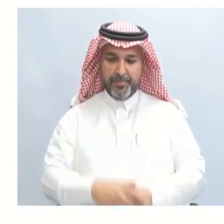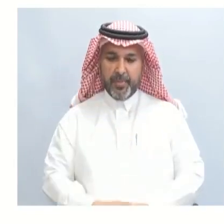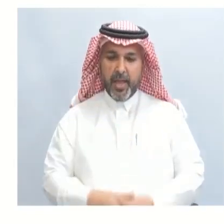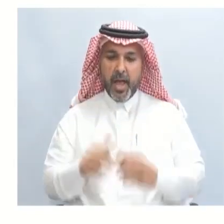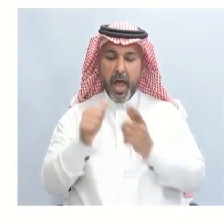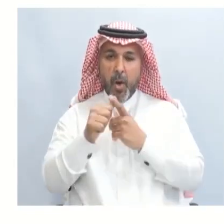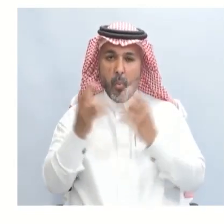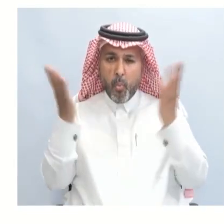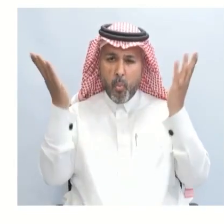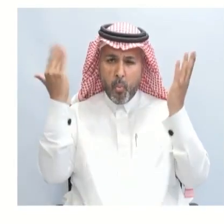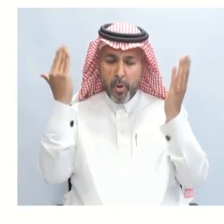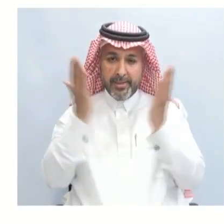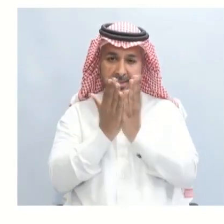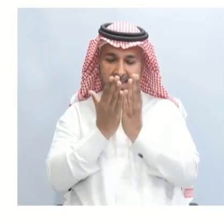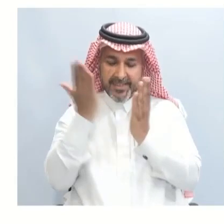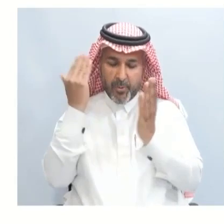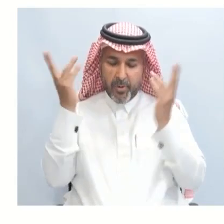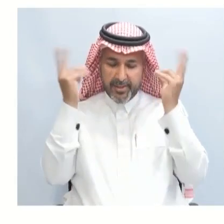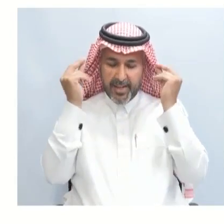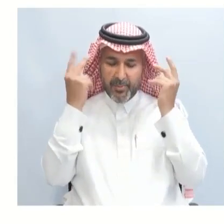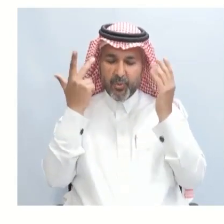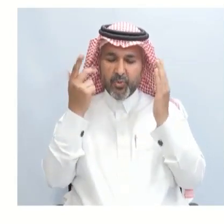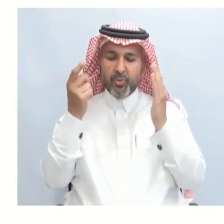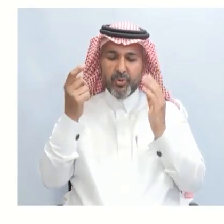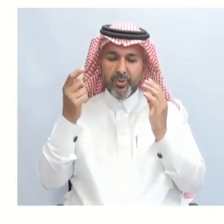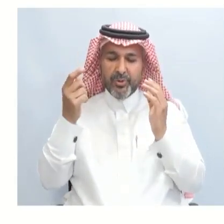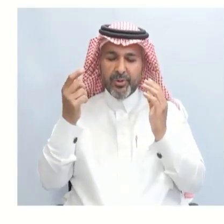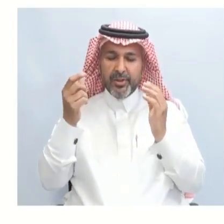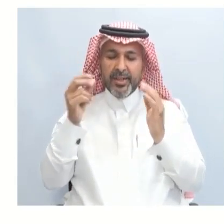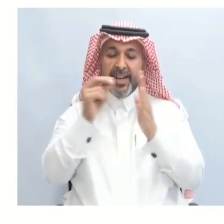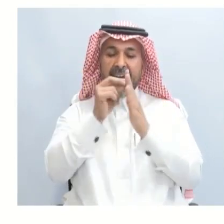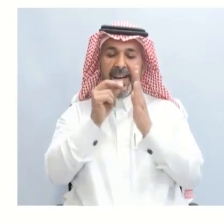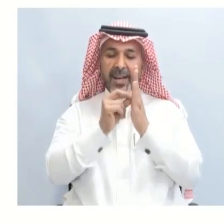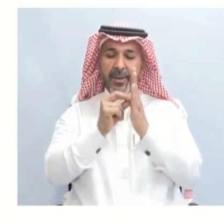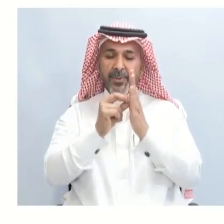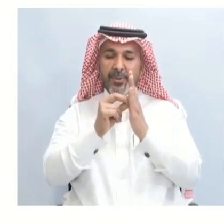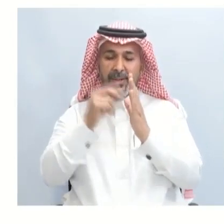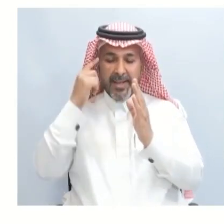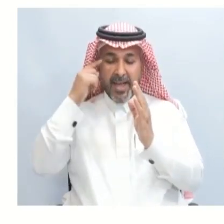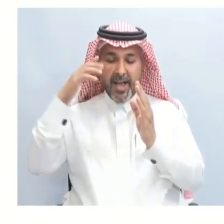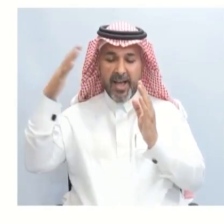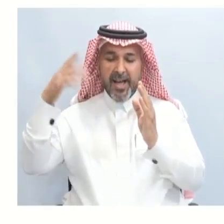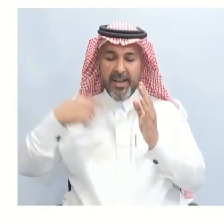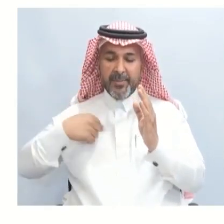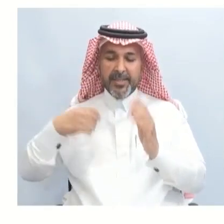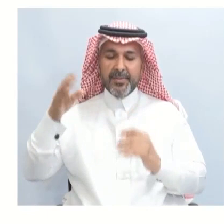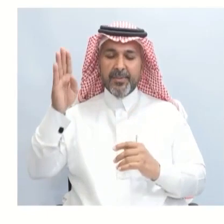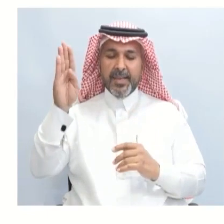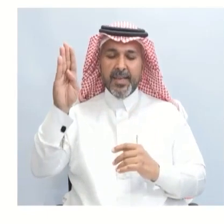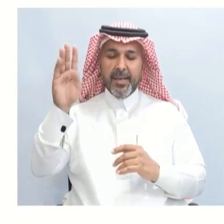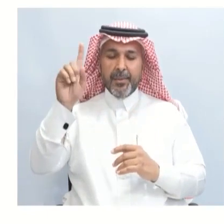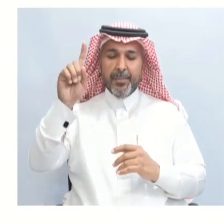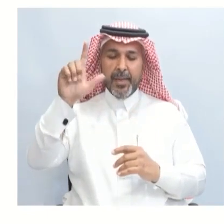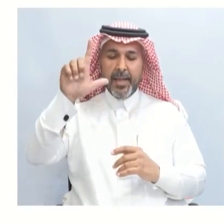دعنا نتذكر ما تعرفنا عليه في الحصه السابقه اخذنا في الحصه السابقه هذه الشريحه الجميله التي تلخص ما تعرفت عليه وهو قوانين كبلر الثلاثه